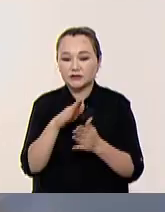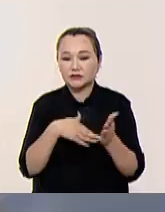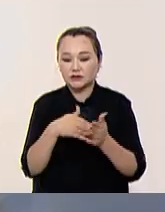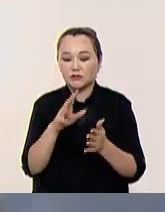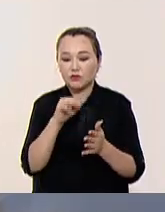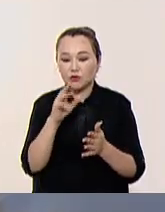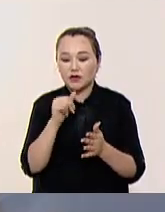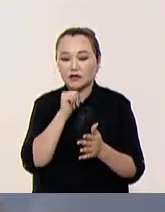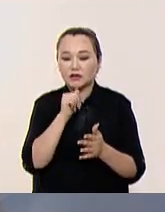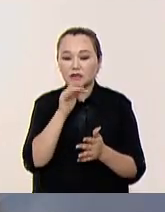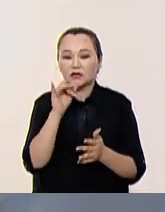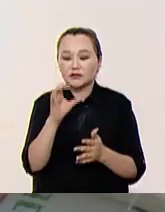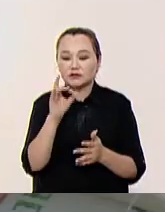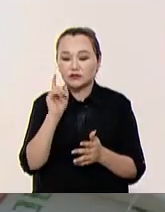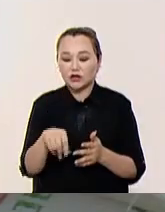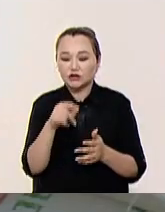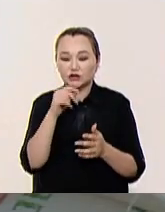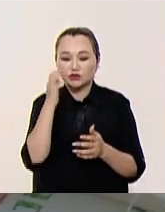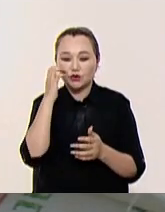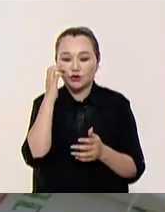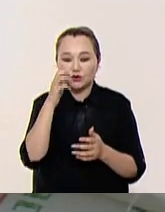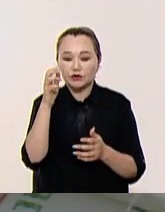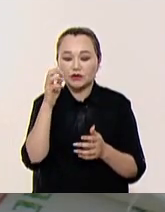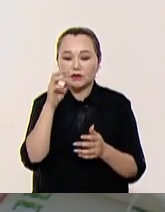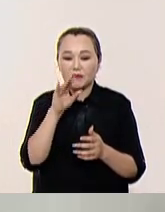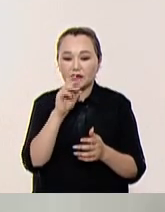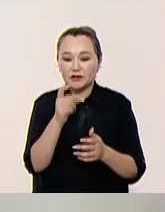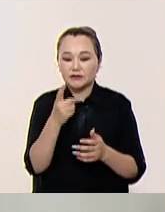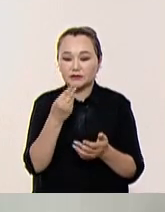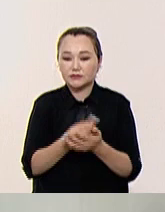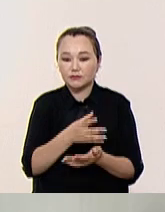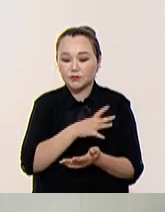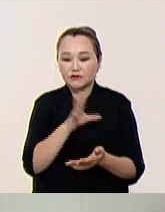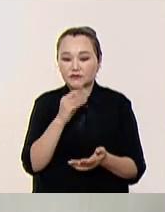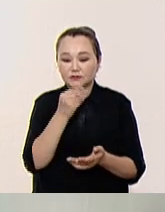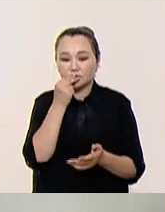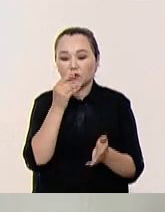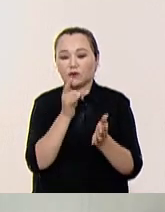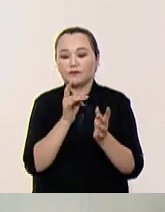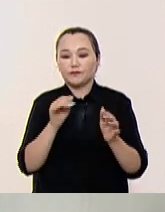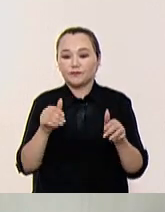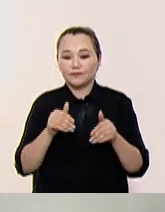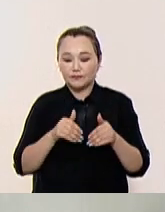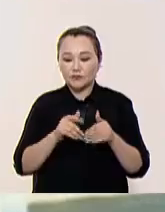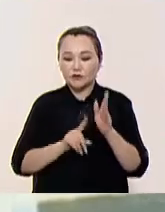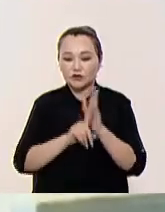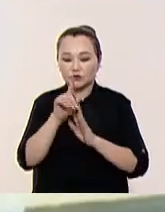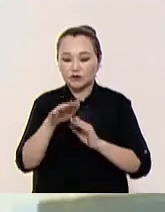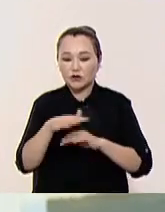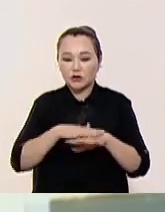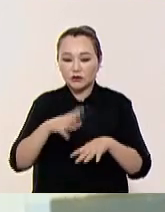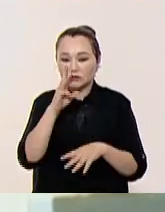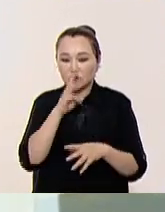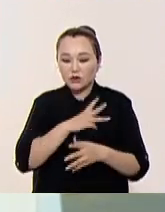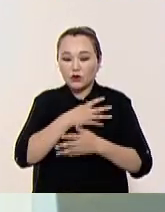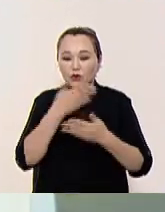şay, şeker kürüş tüpte, kara bırışta kımbattap ketken. Osıdan kiyin talaylar kınarlı tamaktan tartınuğa köşüpte. Aylık alıp atkan